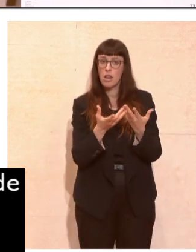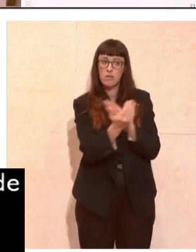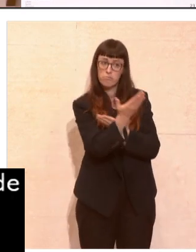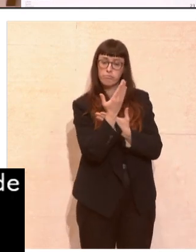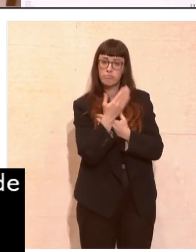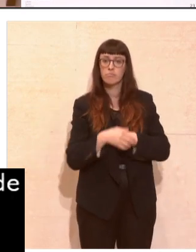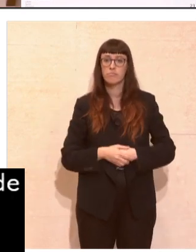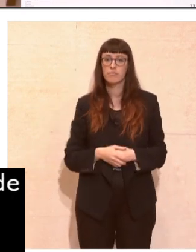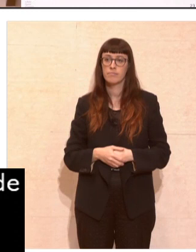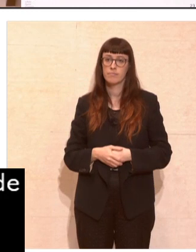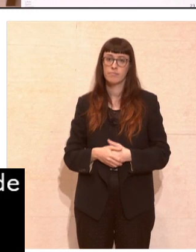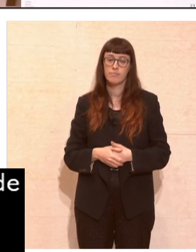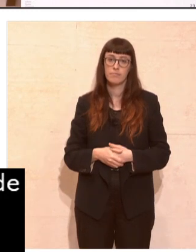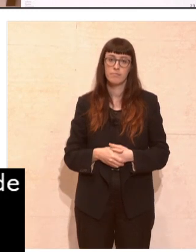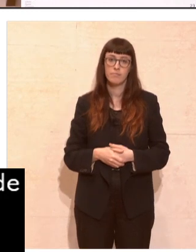pu